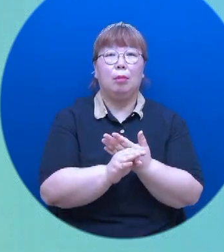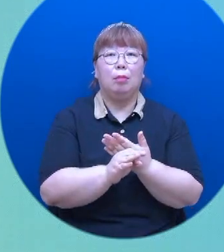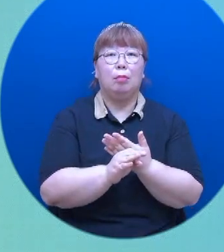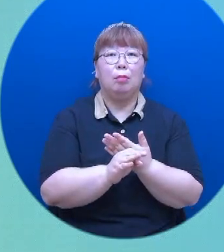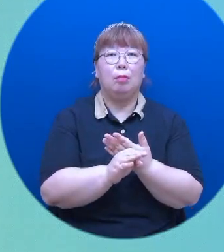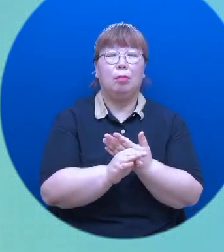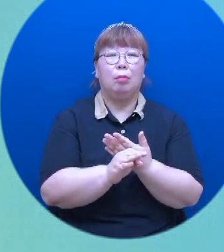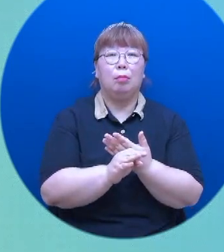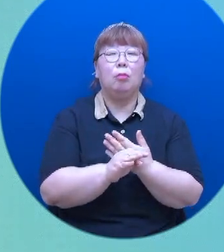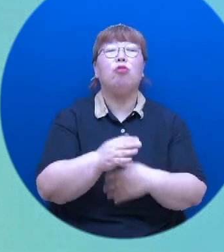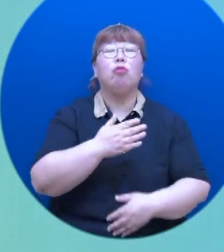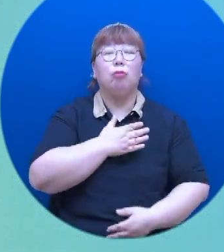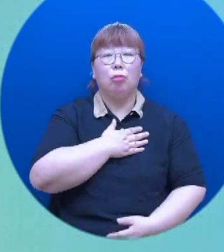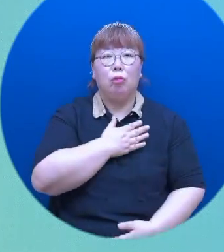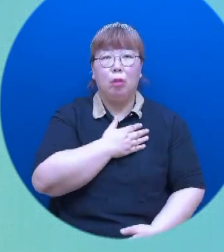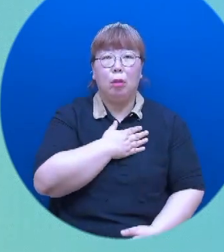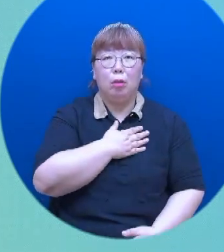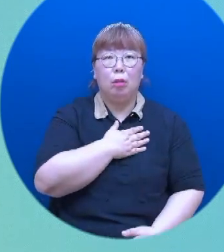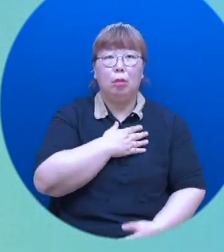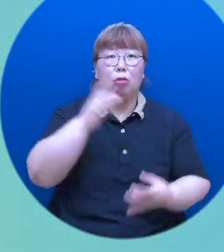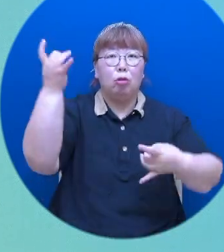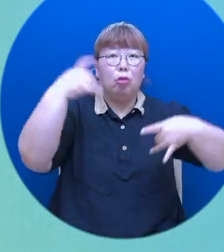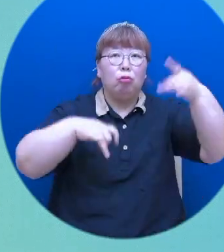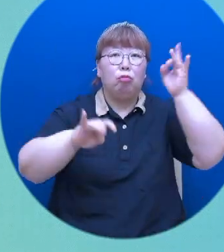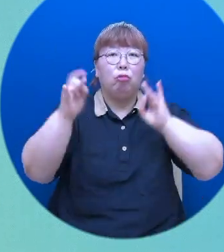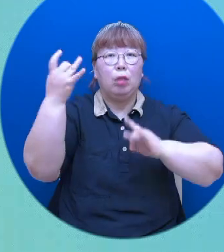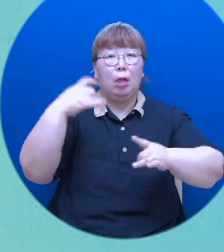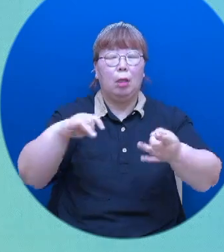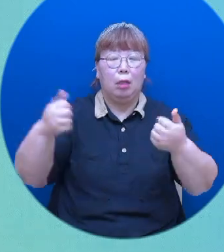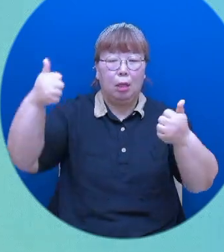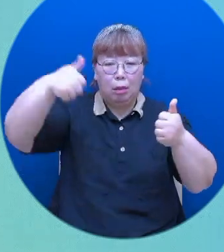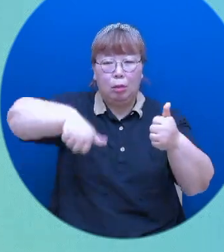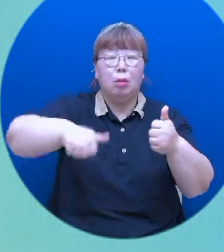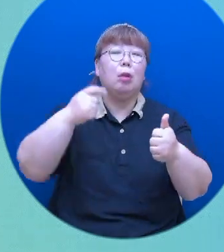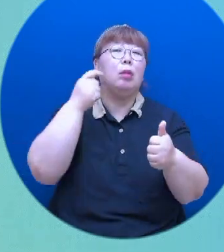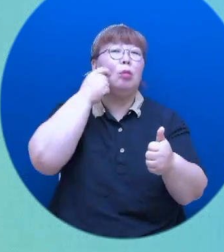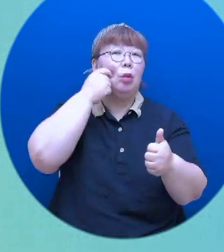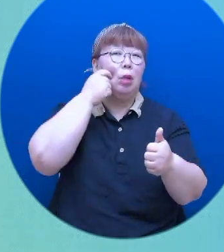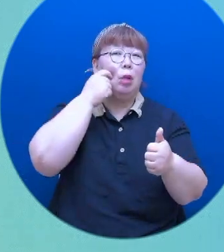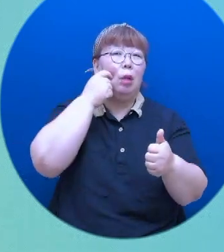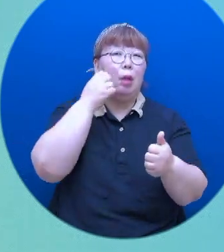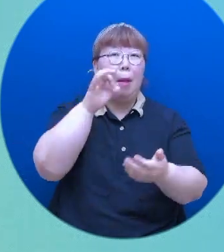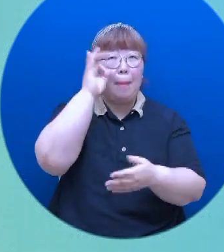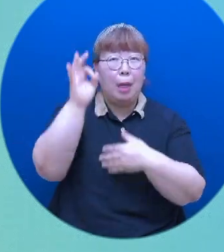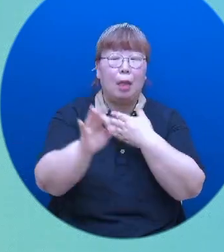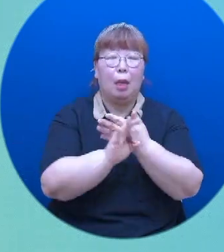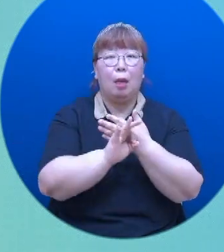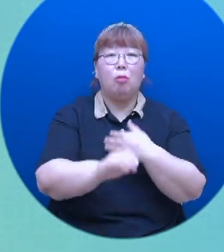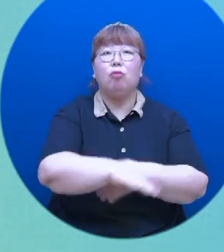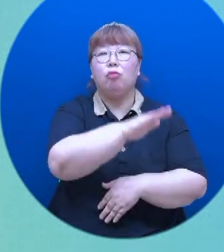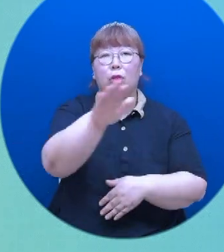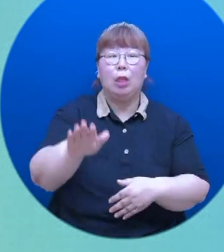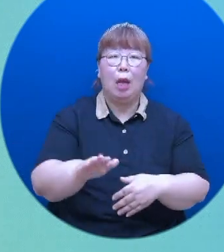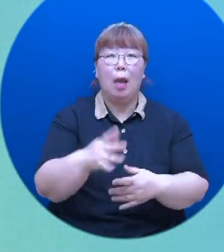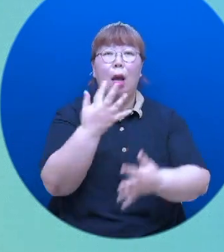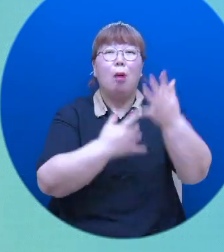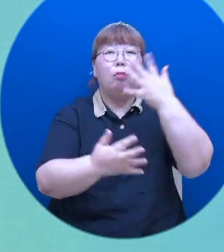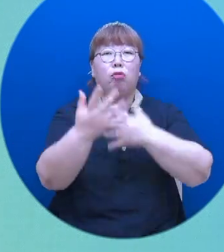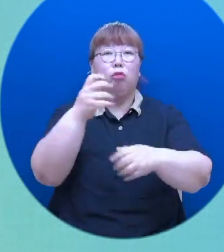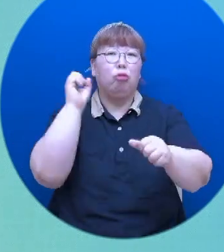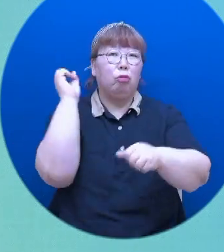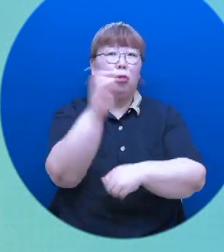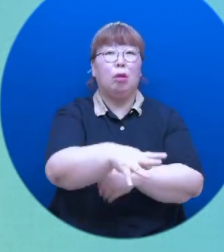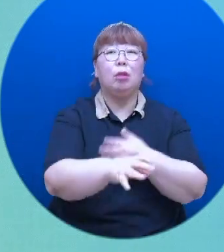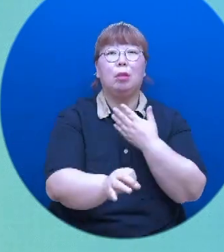그리 우리는 우상에게 절할 수 없습니다. 만일 당신이 우리를 극렬히 타는 풀무불 속에